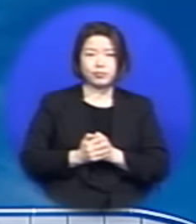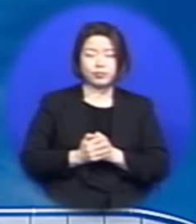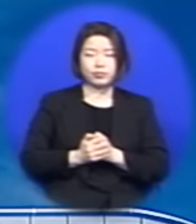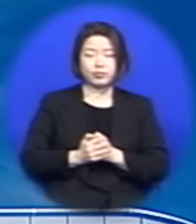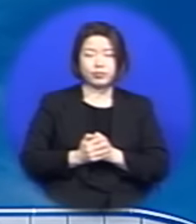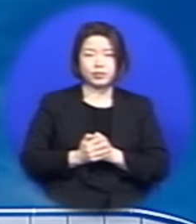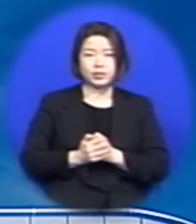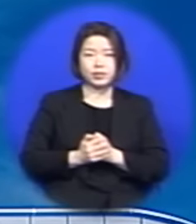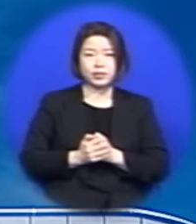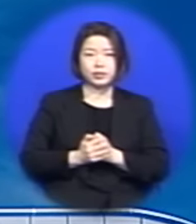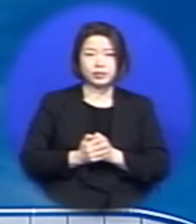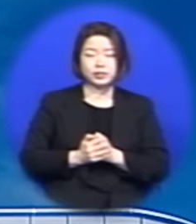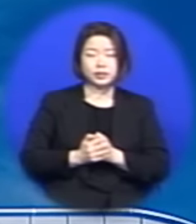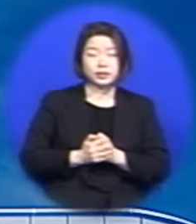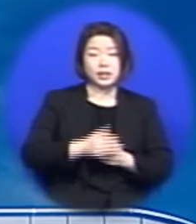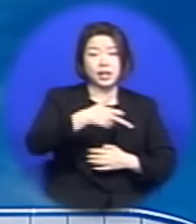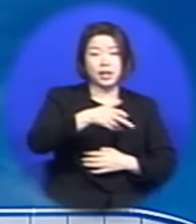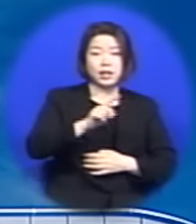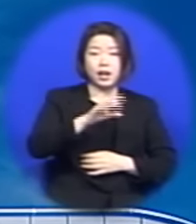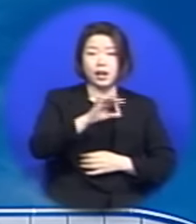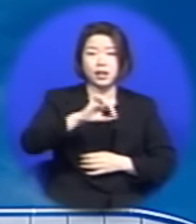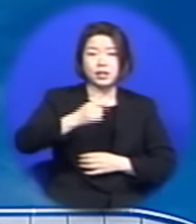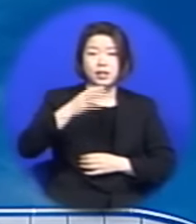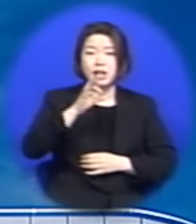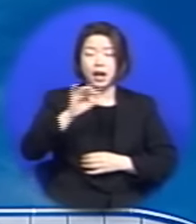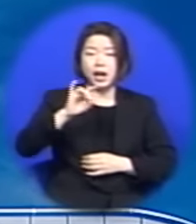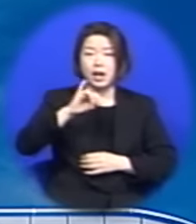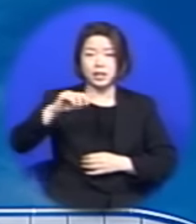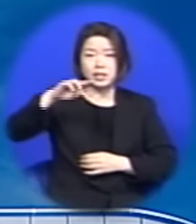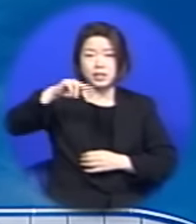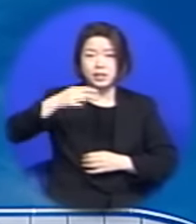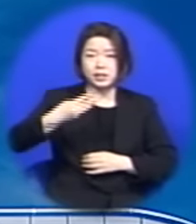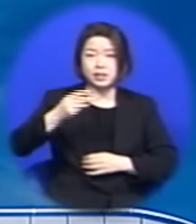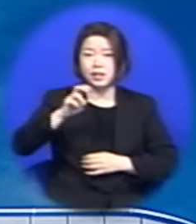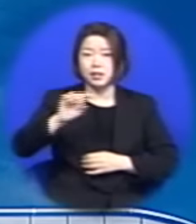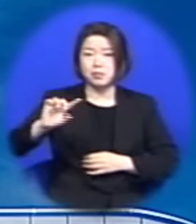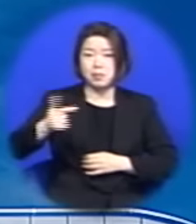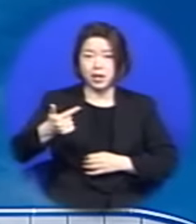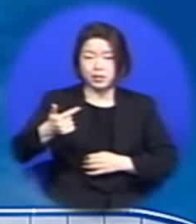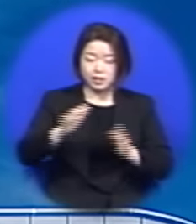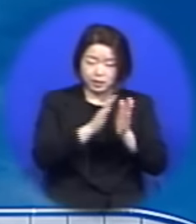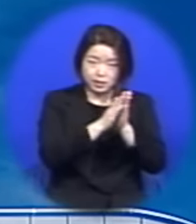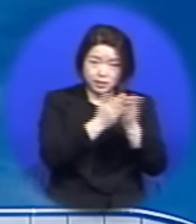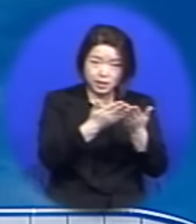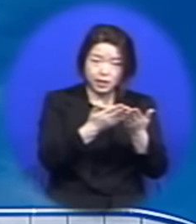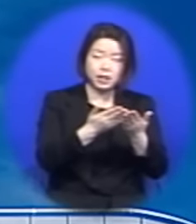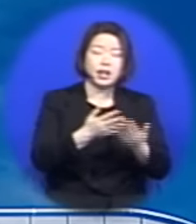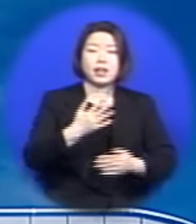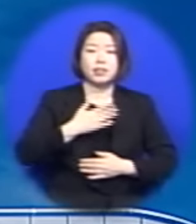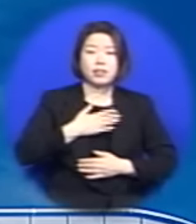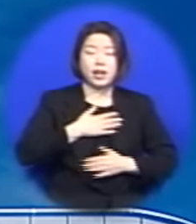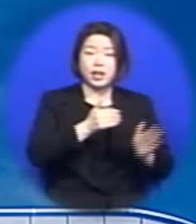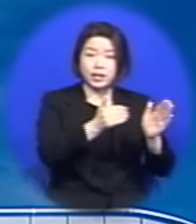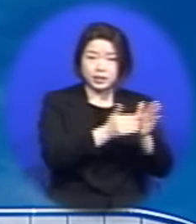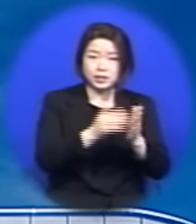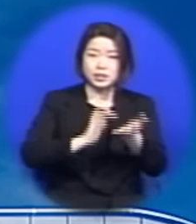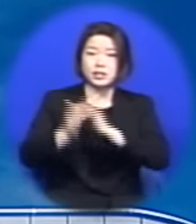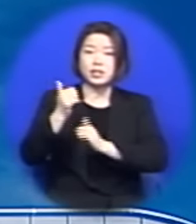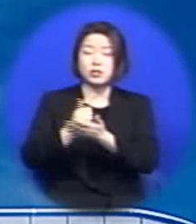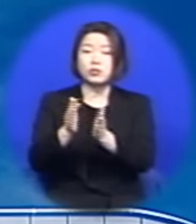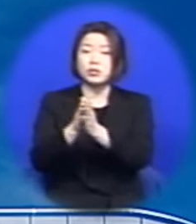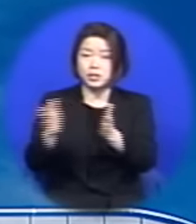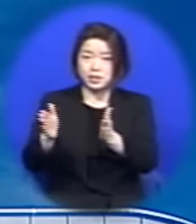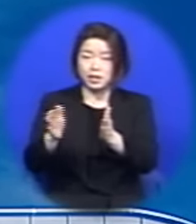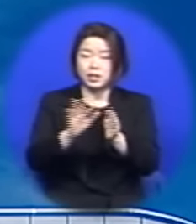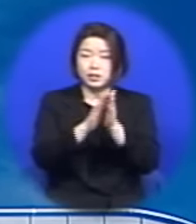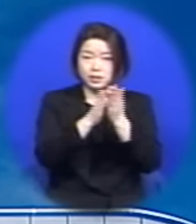분이십니까 가일 아이들만 있 나의 끝 예수의 시작이라는 책이 있는데 그 책에 보면 프라고 하는 분의